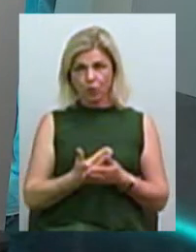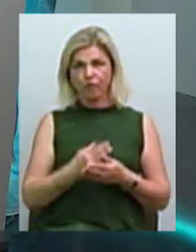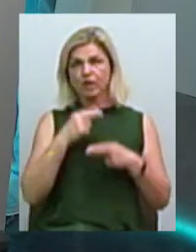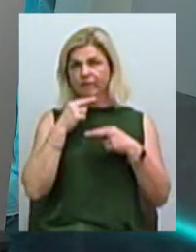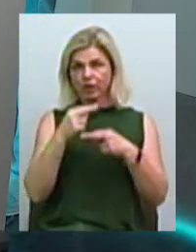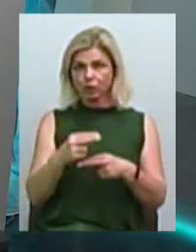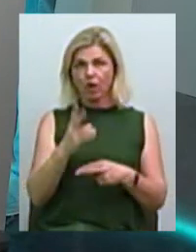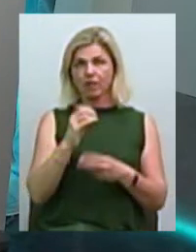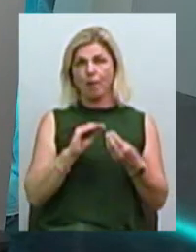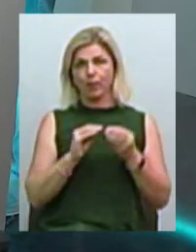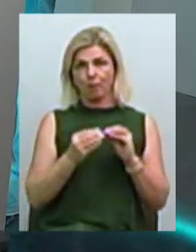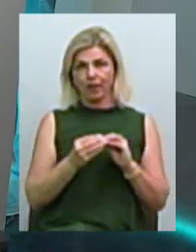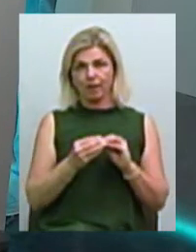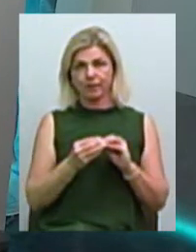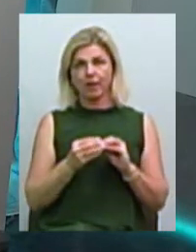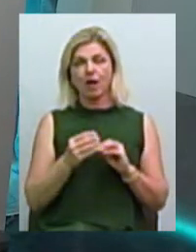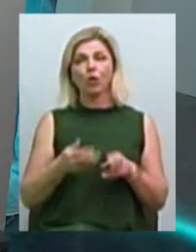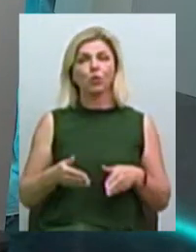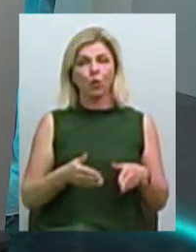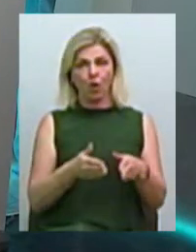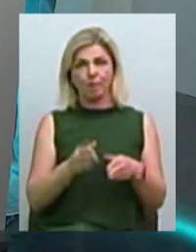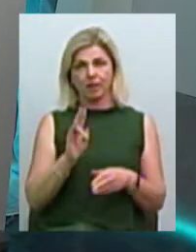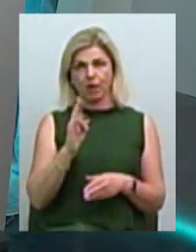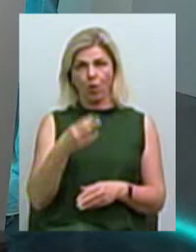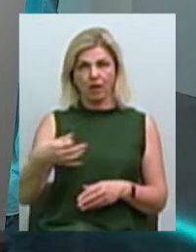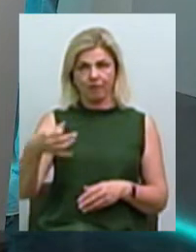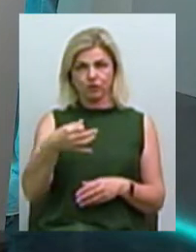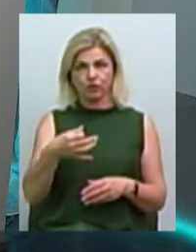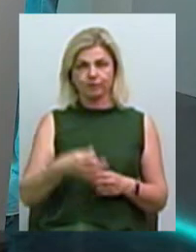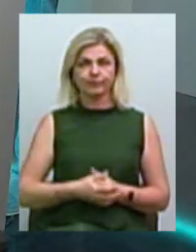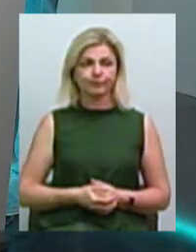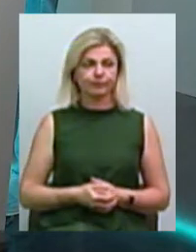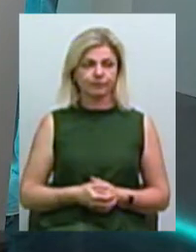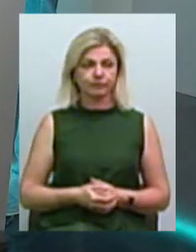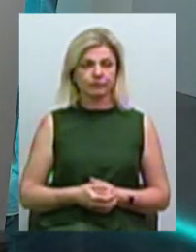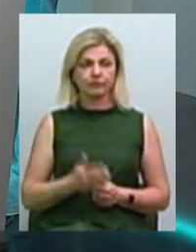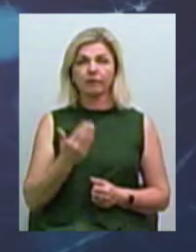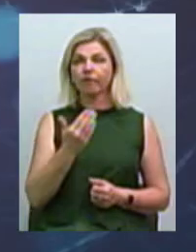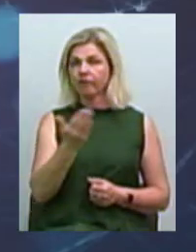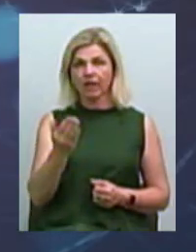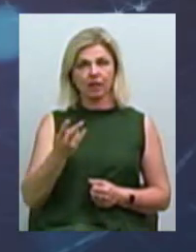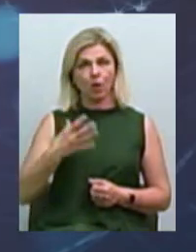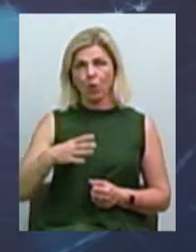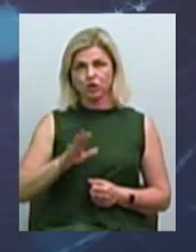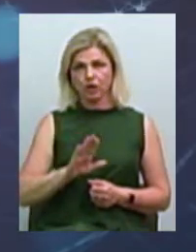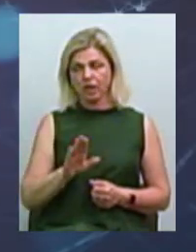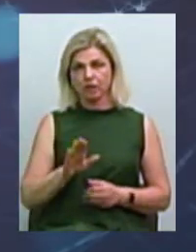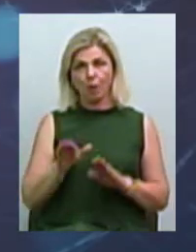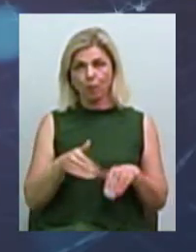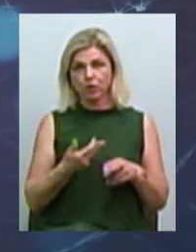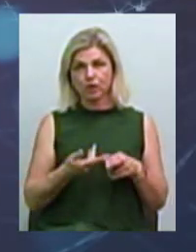ж таки звернути увагу на проблеми по дорогам Миколаївщини. Тобто ви не очікуєте ніяких після